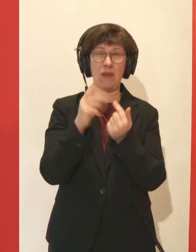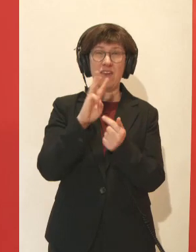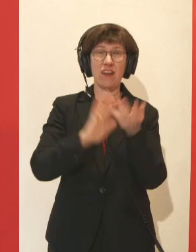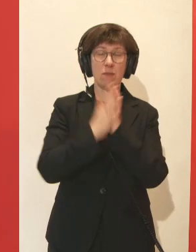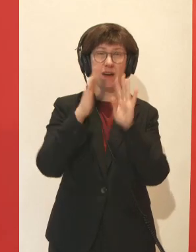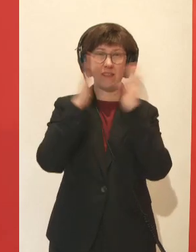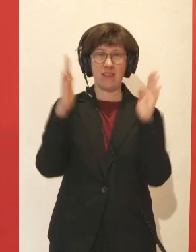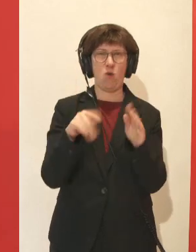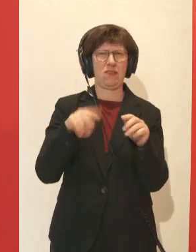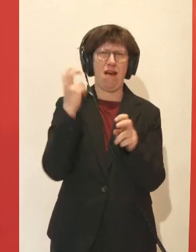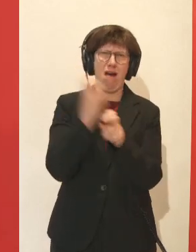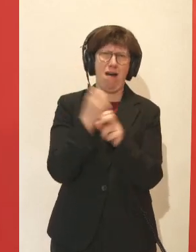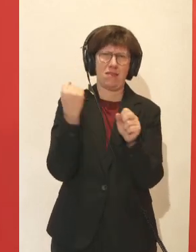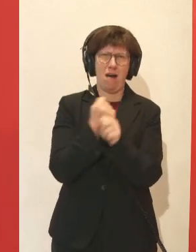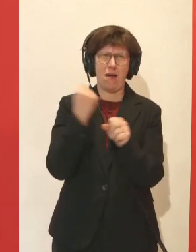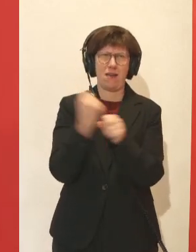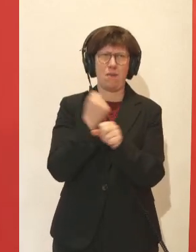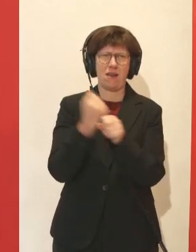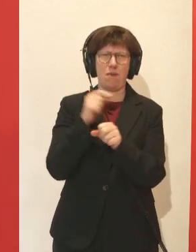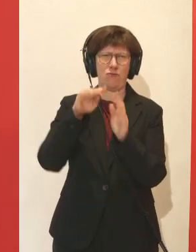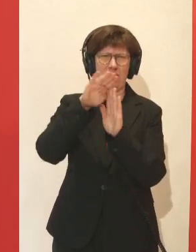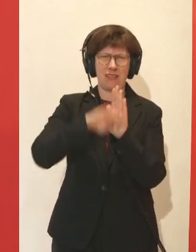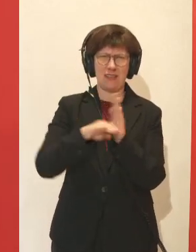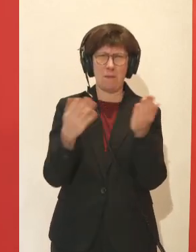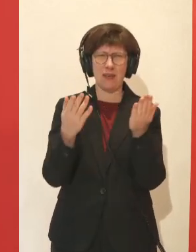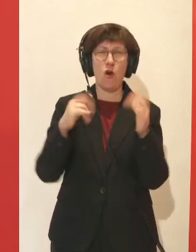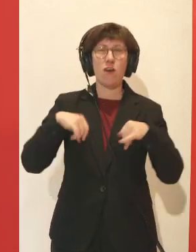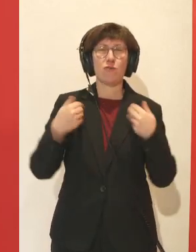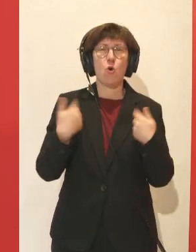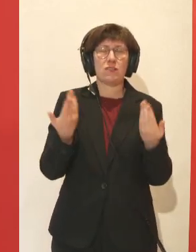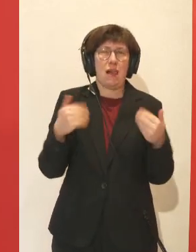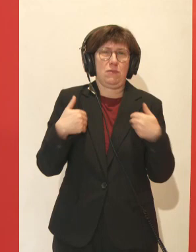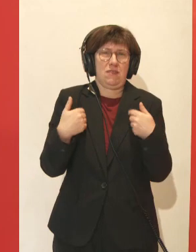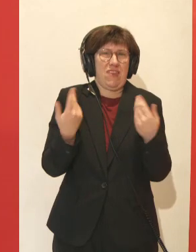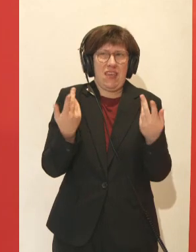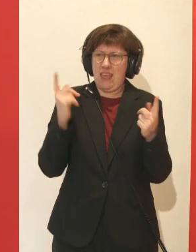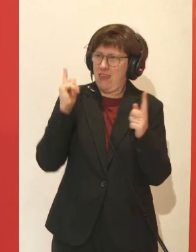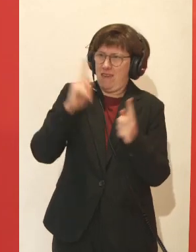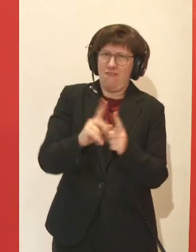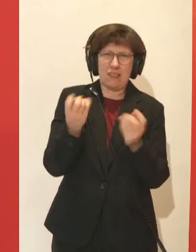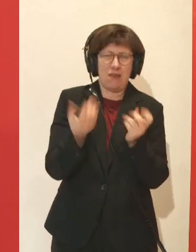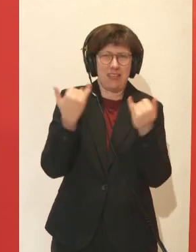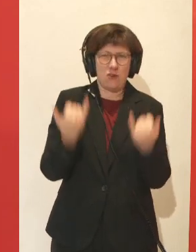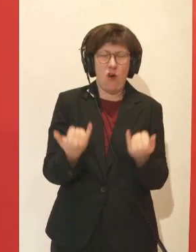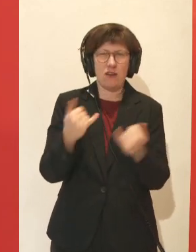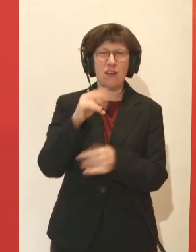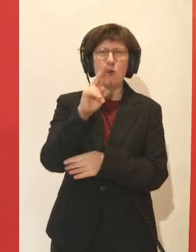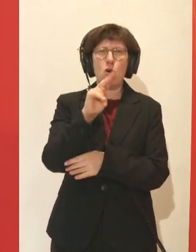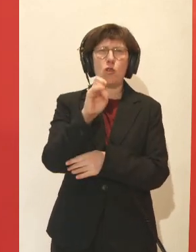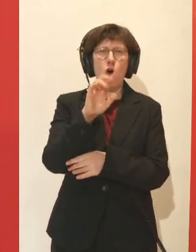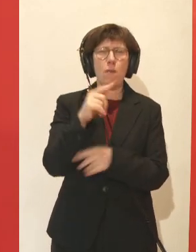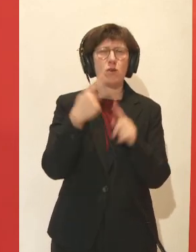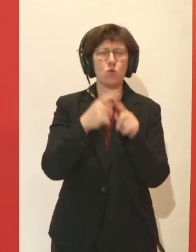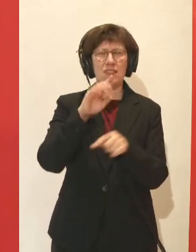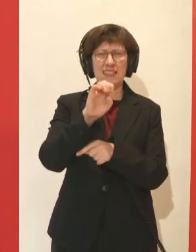Wochen hier sehr hart dran gearbeitet hat. Und heute Morgen habe ich mich darauf gefreut, also auf das, was hier heute passieren wird. Ich meine, Norbert, Saskia haben es gerade gesagt,